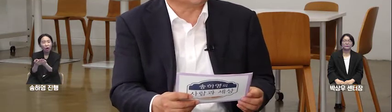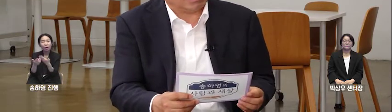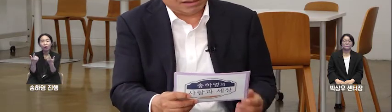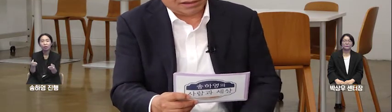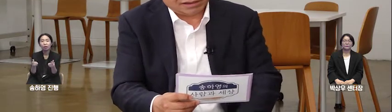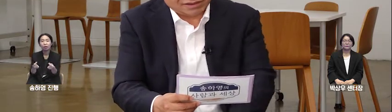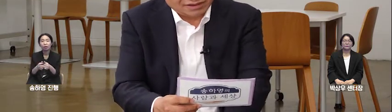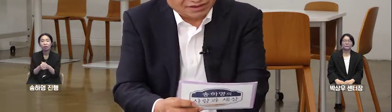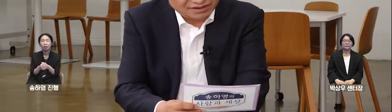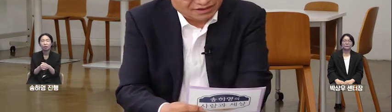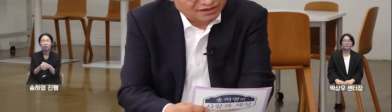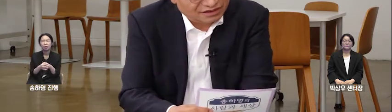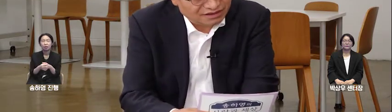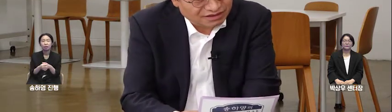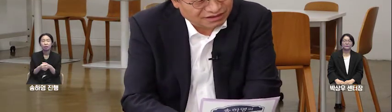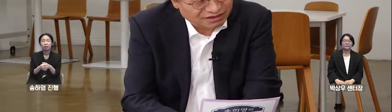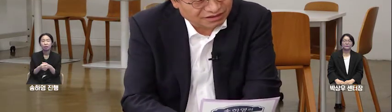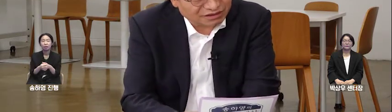같아요.